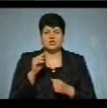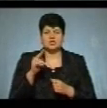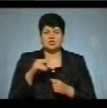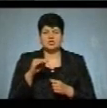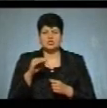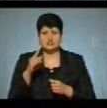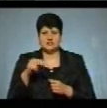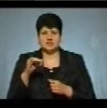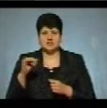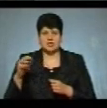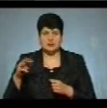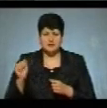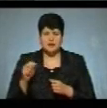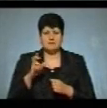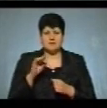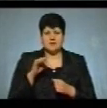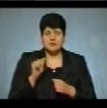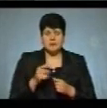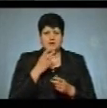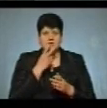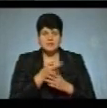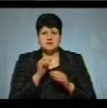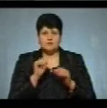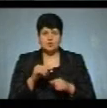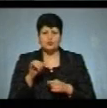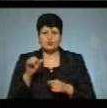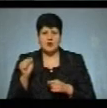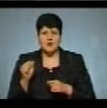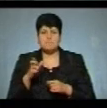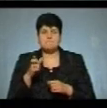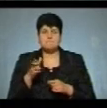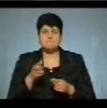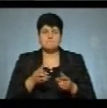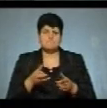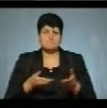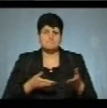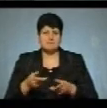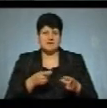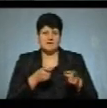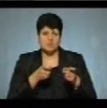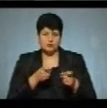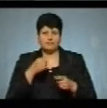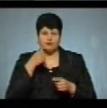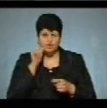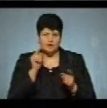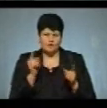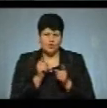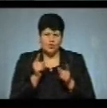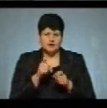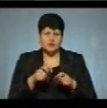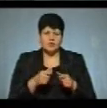Бєлкіна. Переглянути пряму трансляцію змагань ви зможете на UA-біатлон. Зазначу, вчора у короткій індивідуальній гонці серед